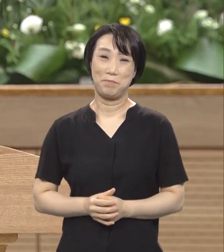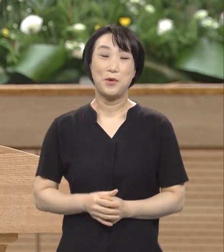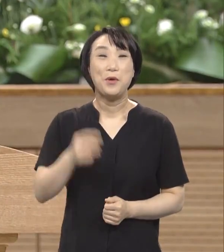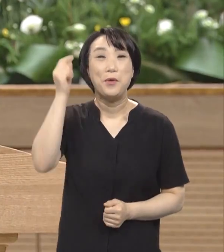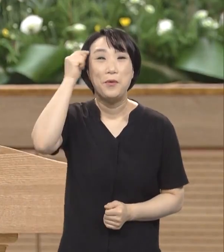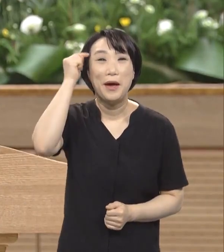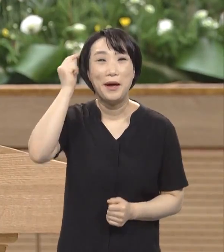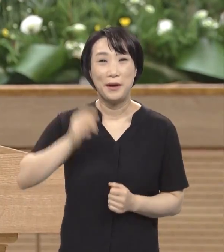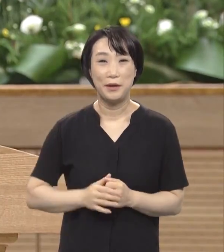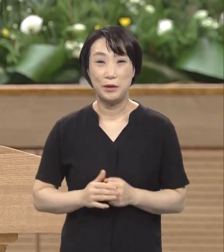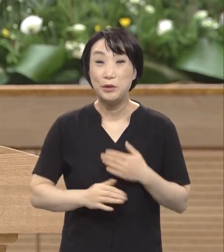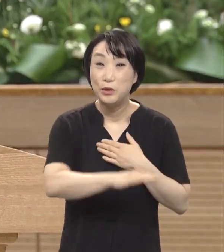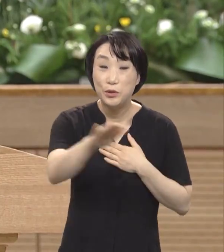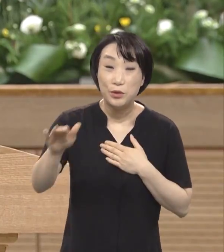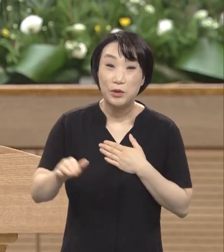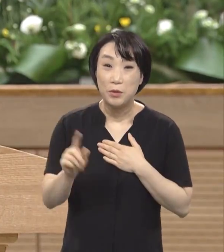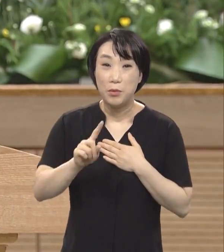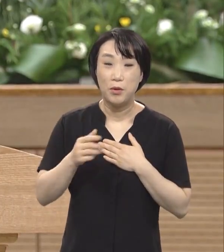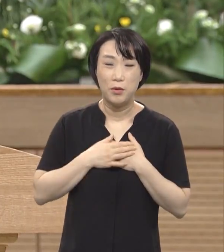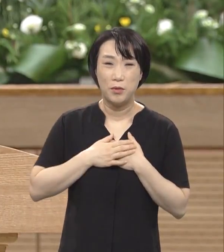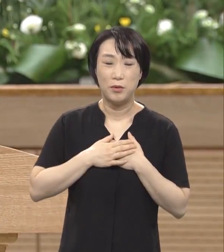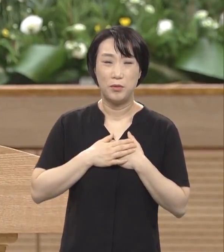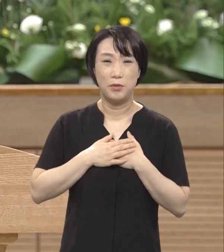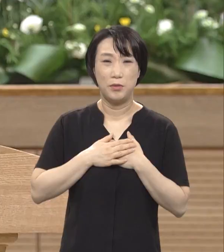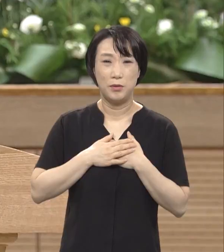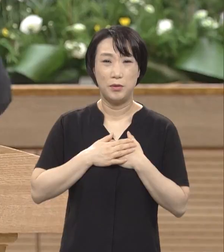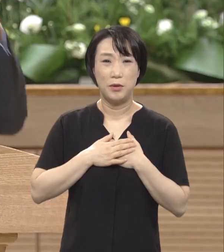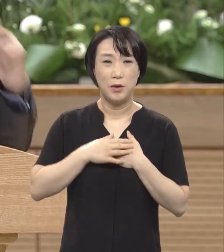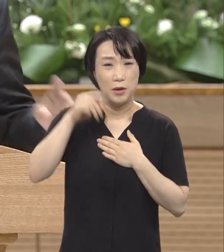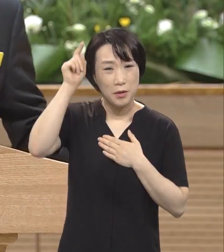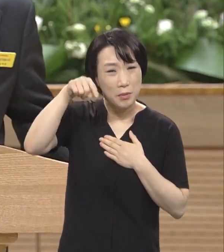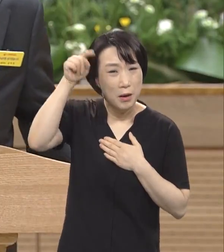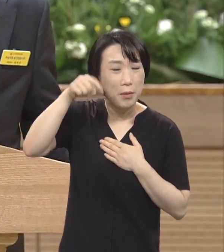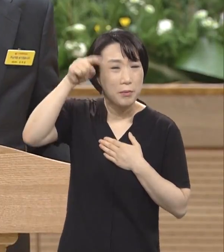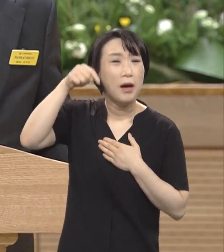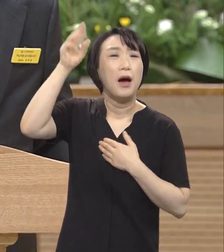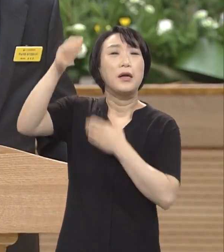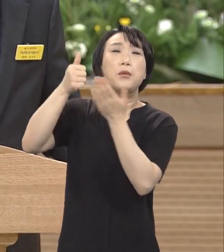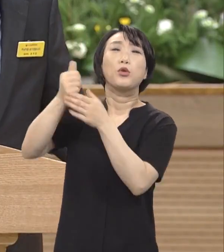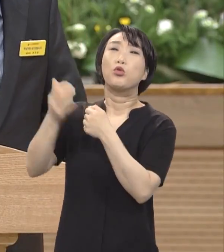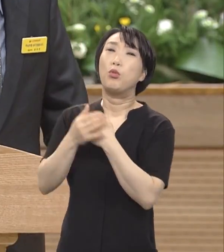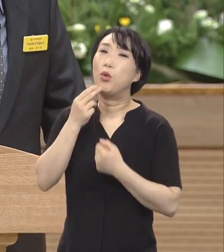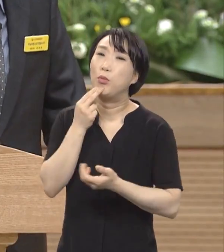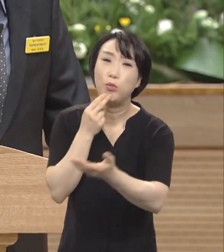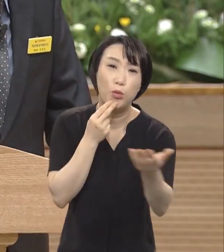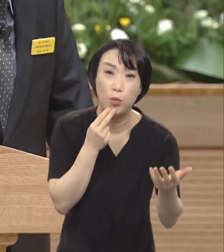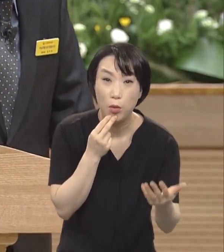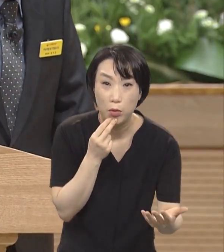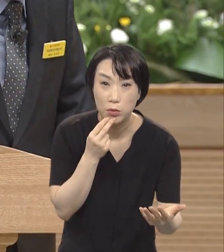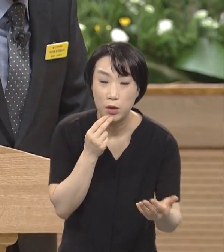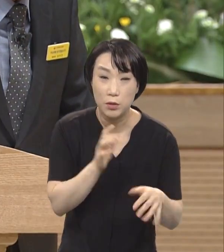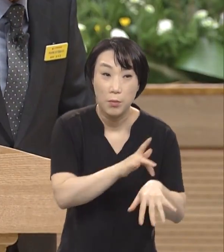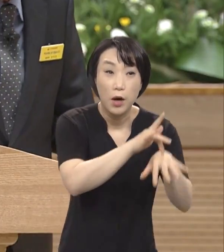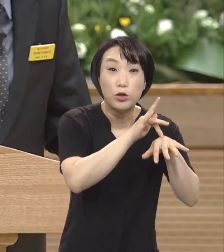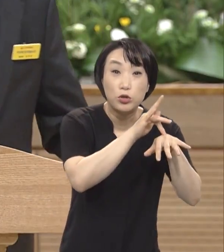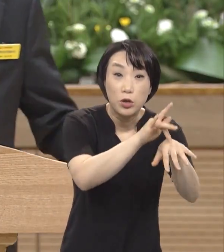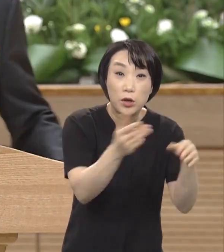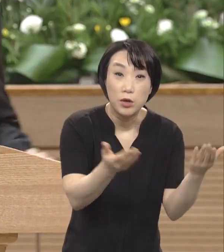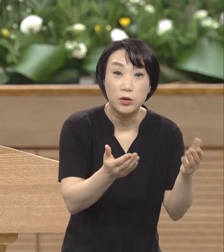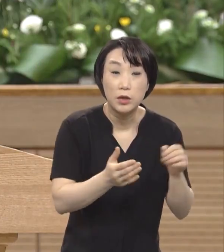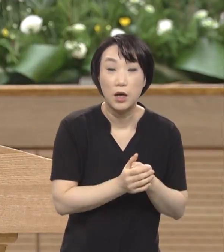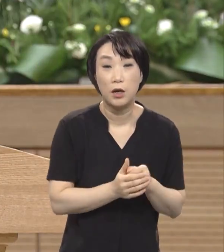왜? 우리는 하루라도 하나님의 도움이 없이는 마귀 사단